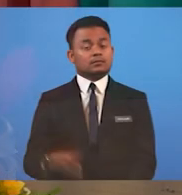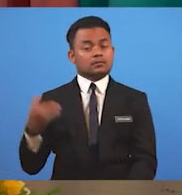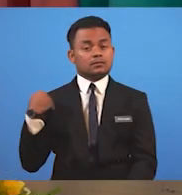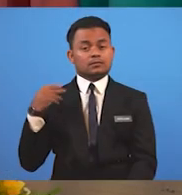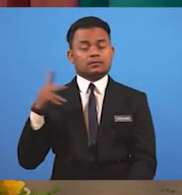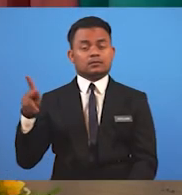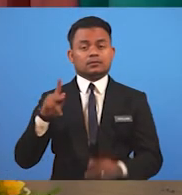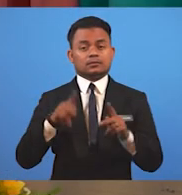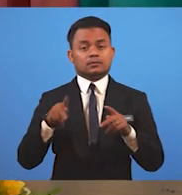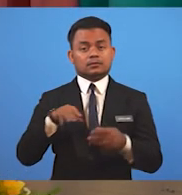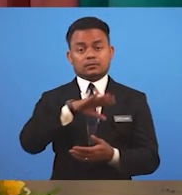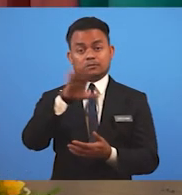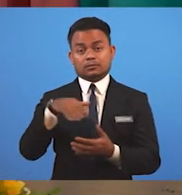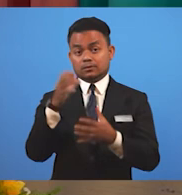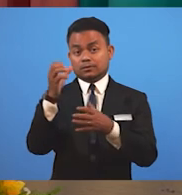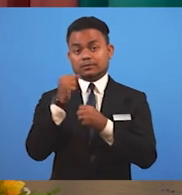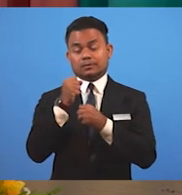Adakah para pelajar semua dapat?